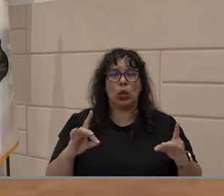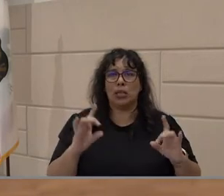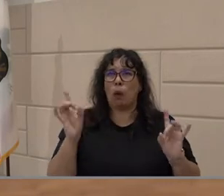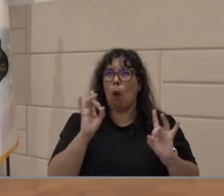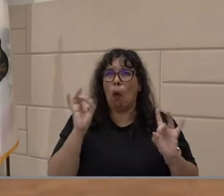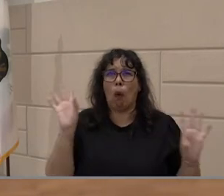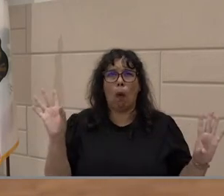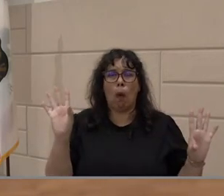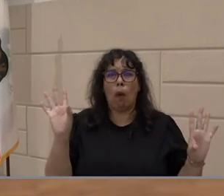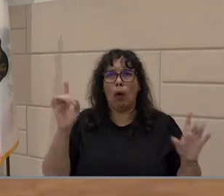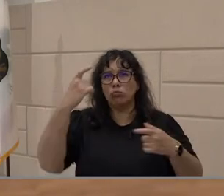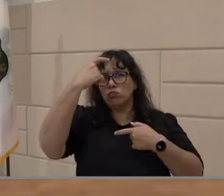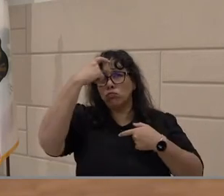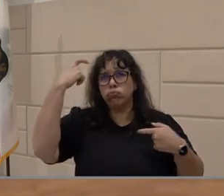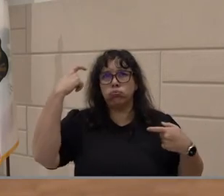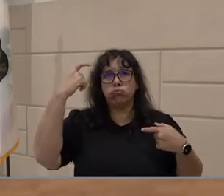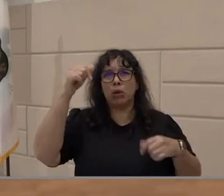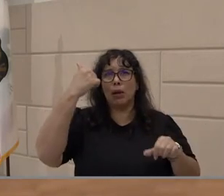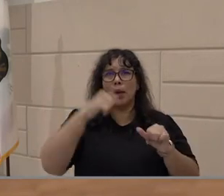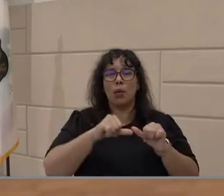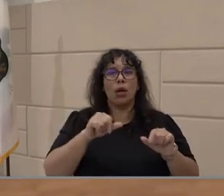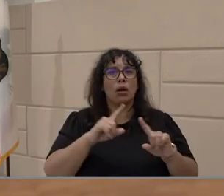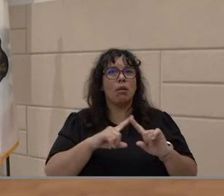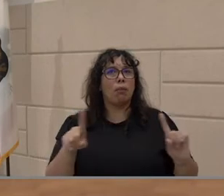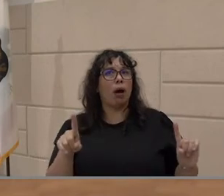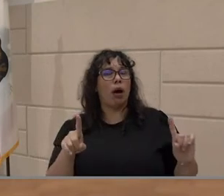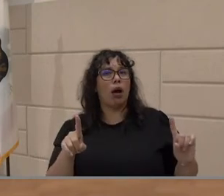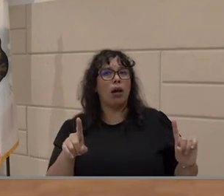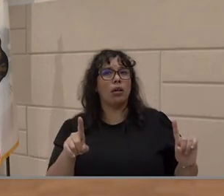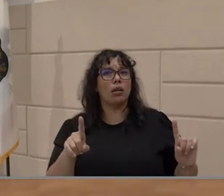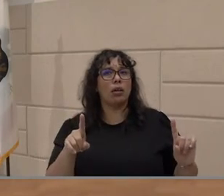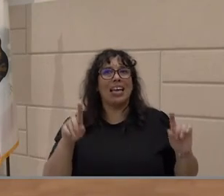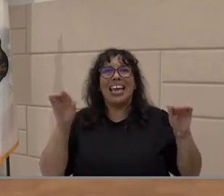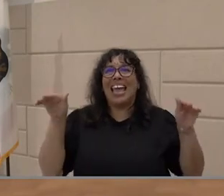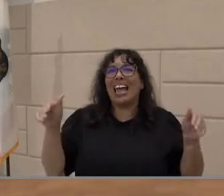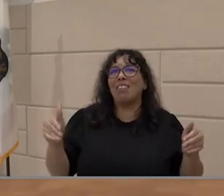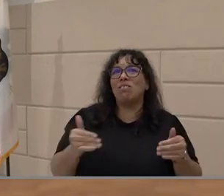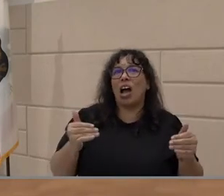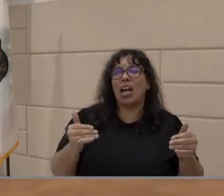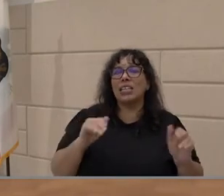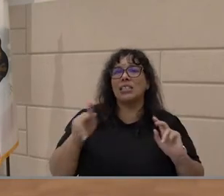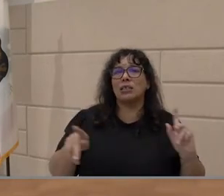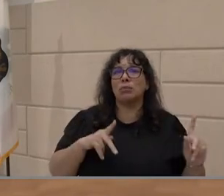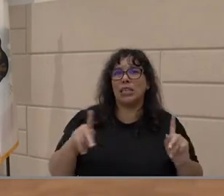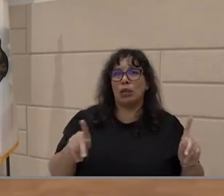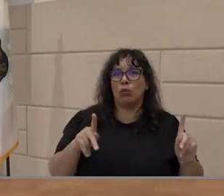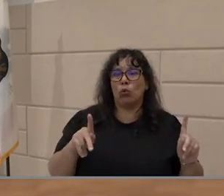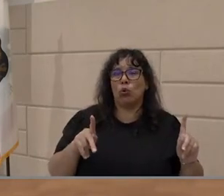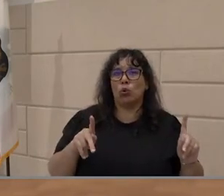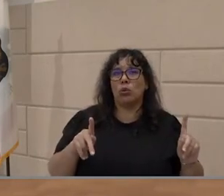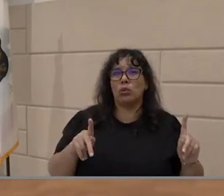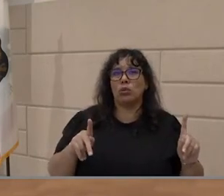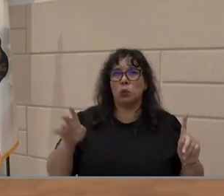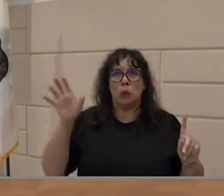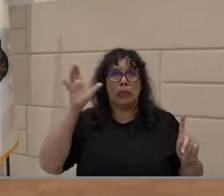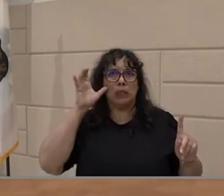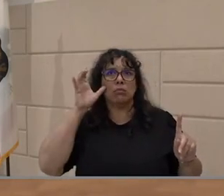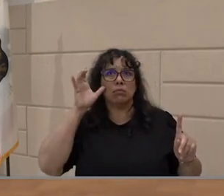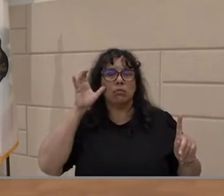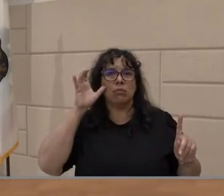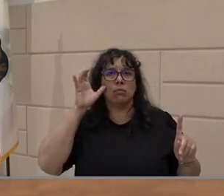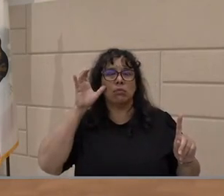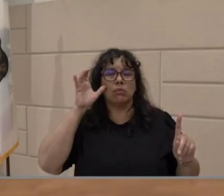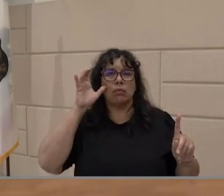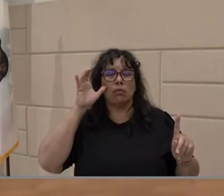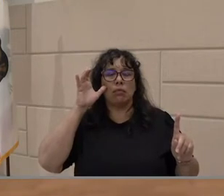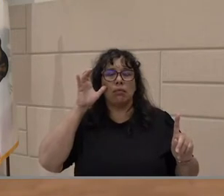สนะสลามบานเตคลิกเปลี่ยนนั่งเลยสนะสลามฮอตแมนมาอยู่นะฮะยืน